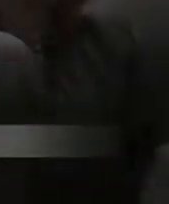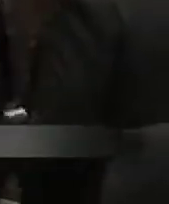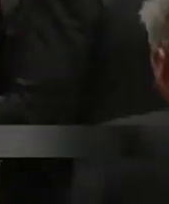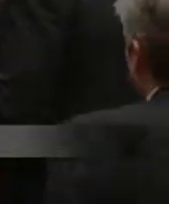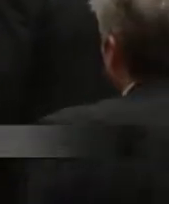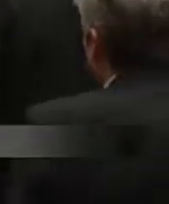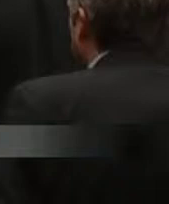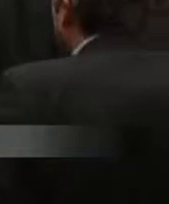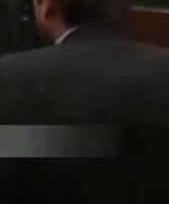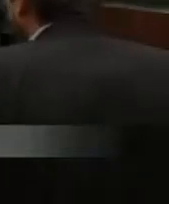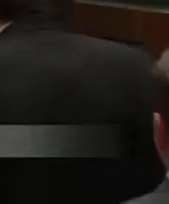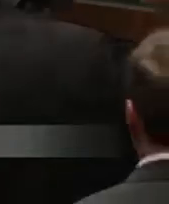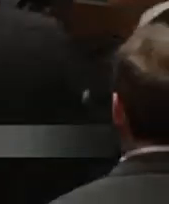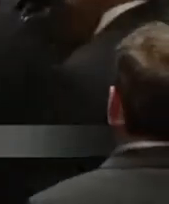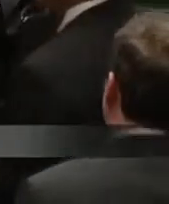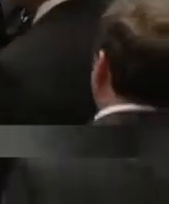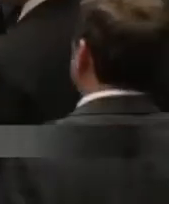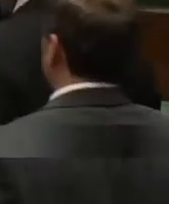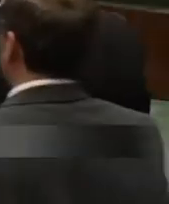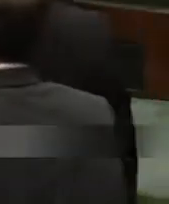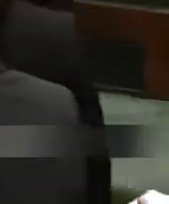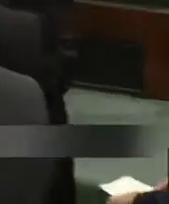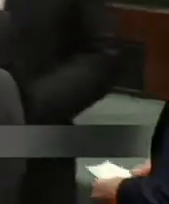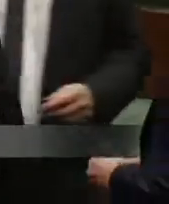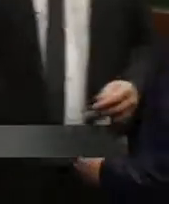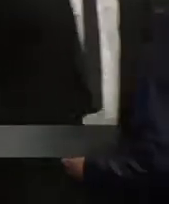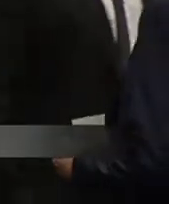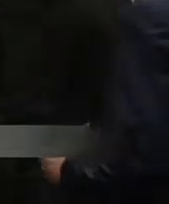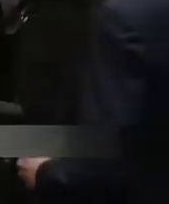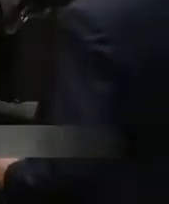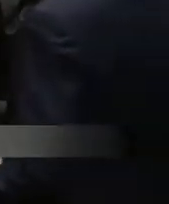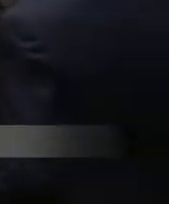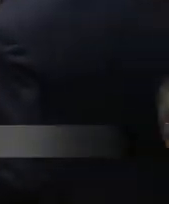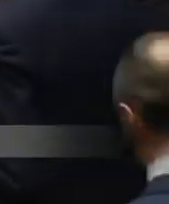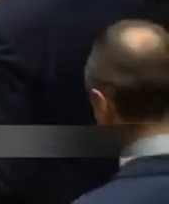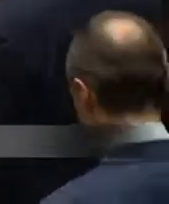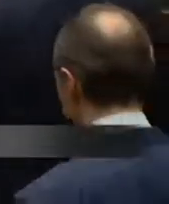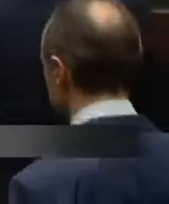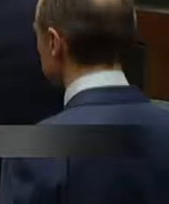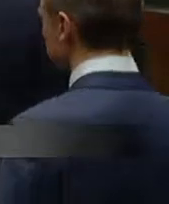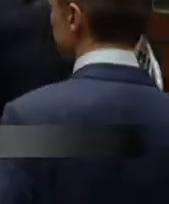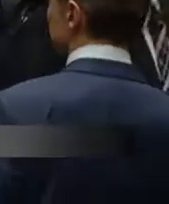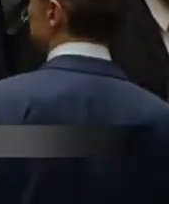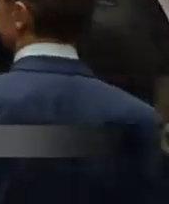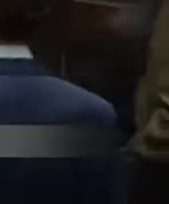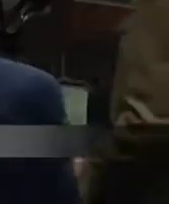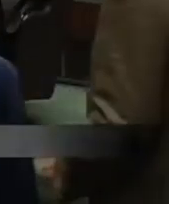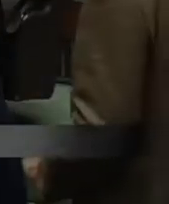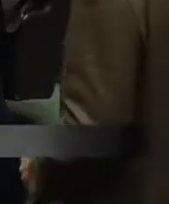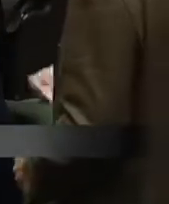diese namentliche Abstimmung die Freiheitlichen. Und Sie fragen sich, was wird nun konkret namentlich